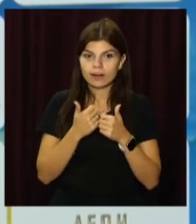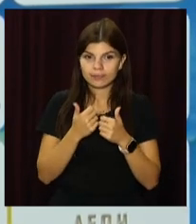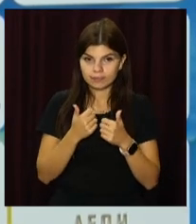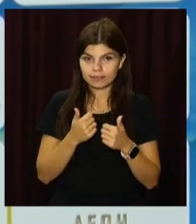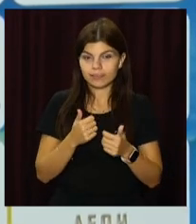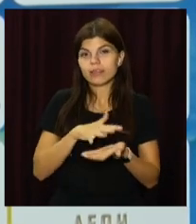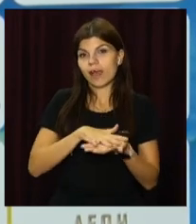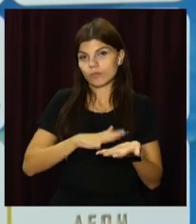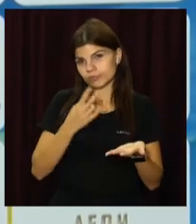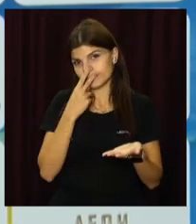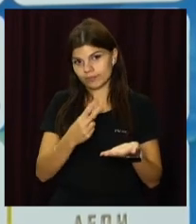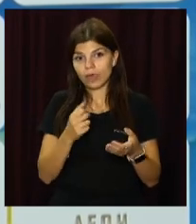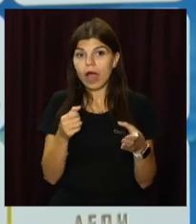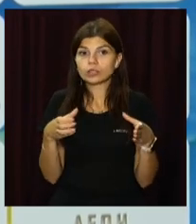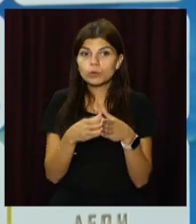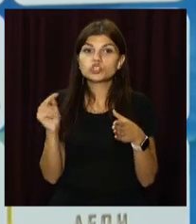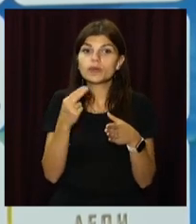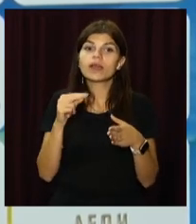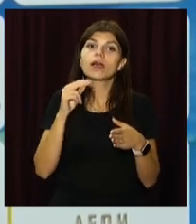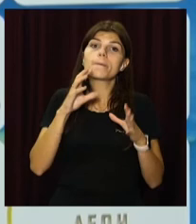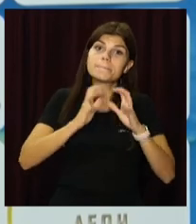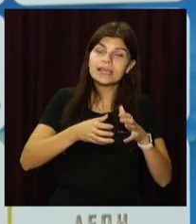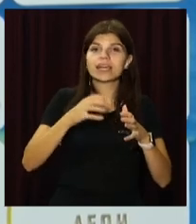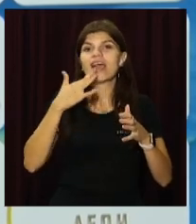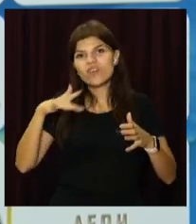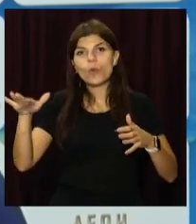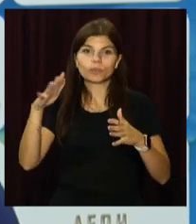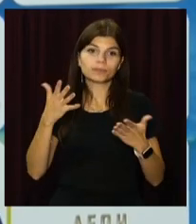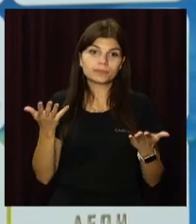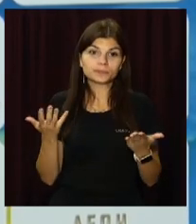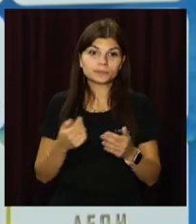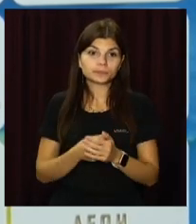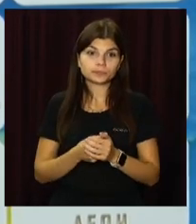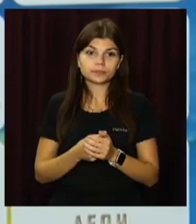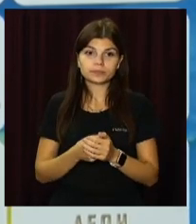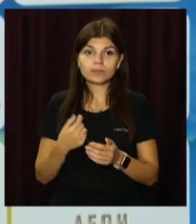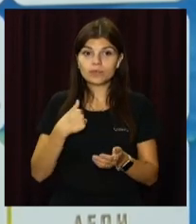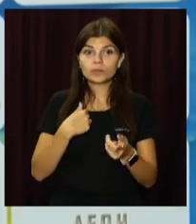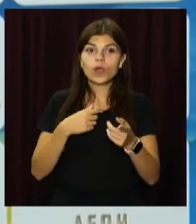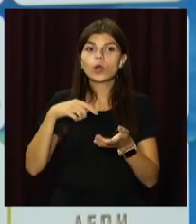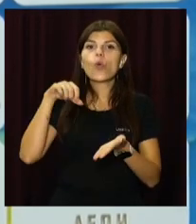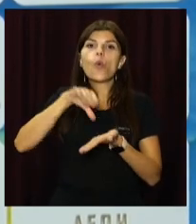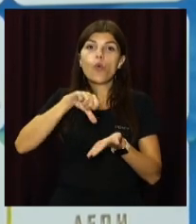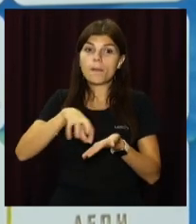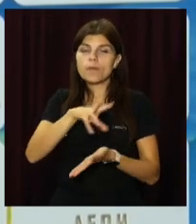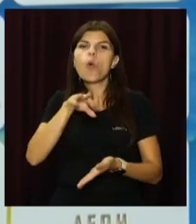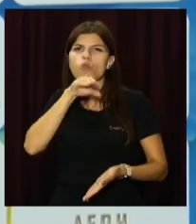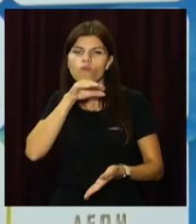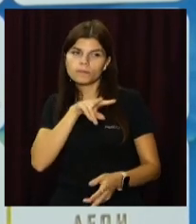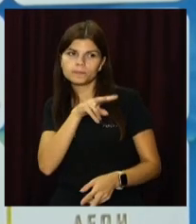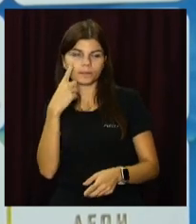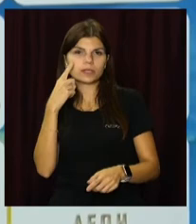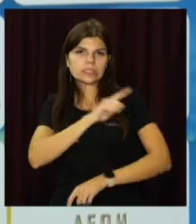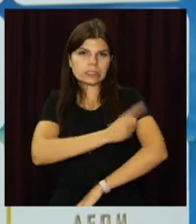году. А сборочные на чемпионат мира и Европы. Ну, мы, как все учасники забега, смотрим, наші